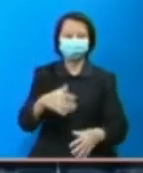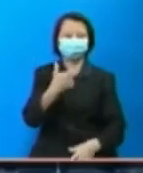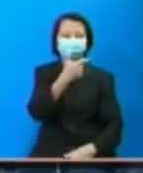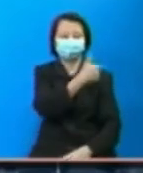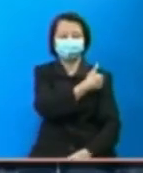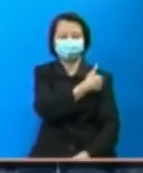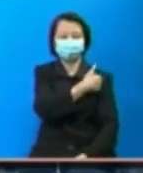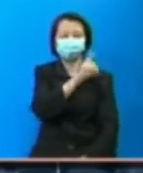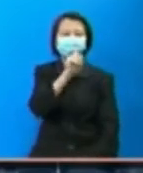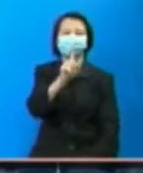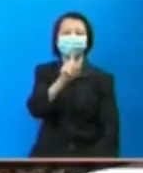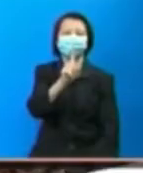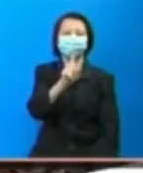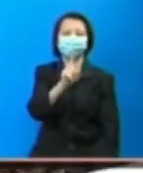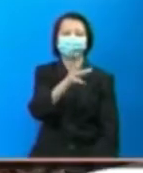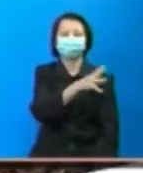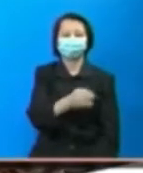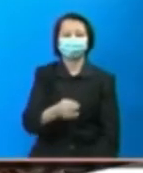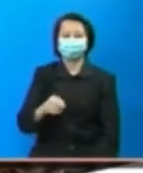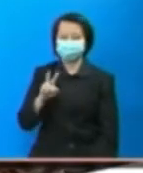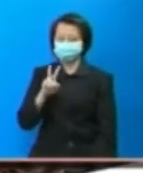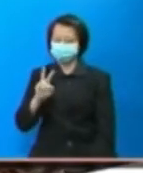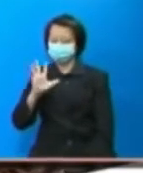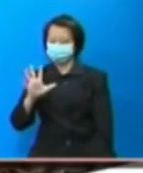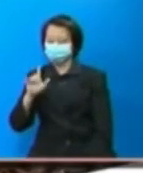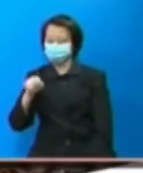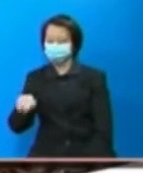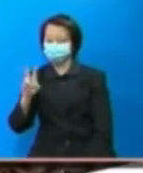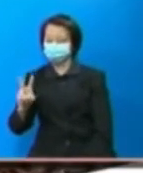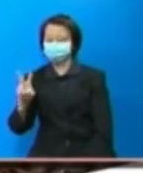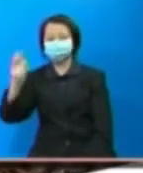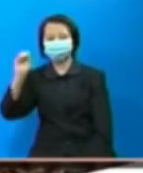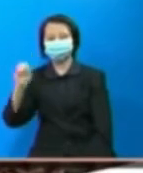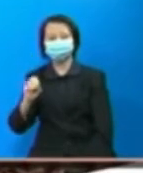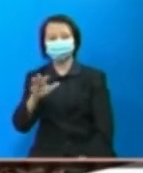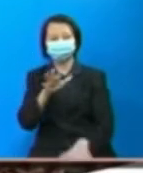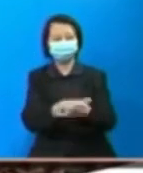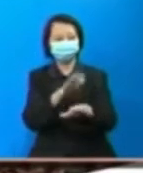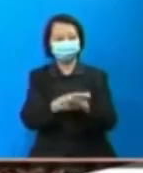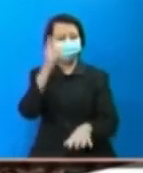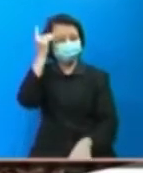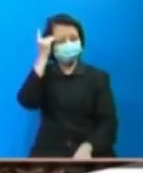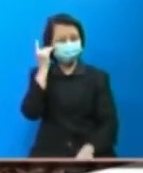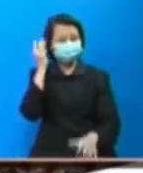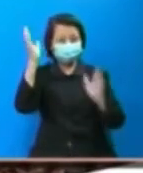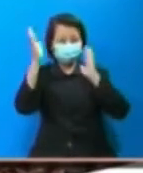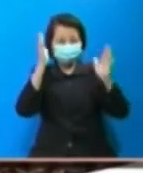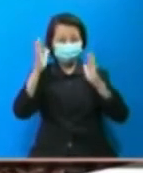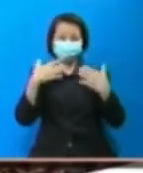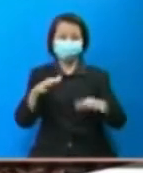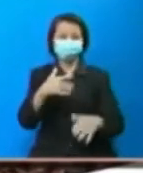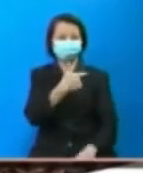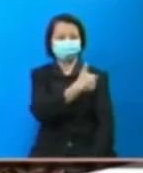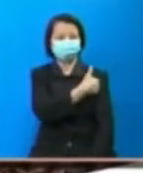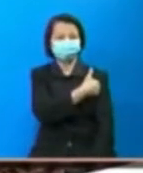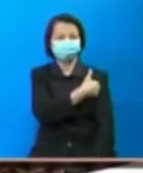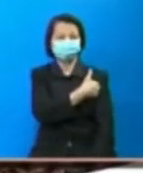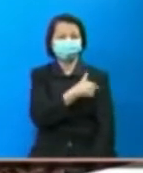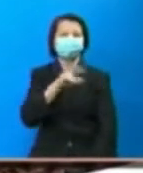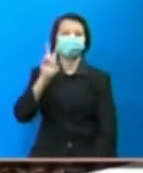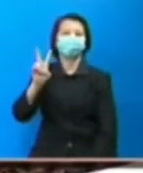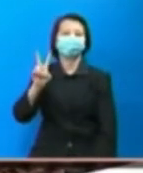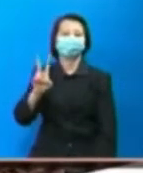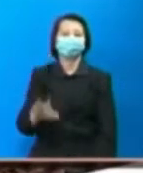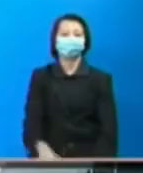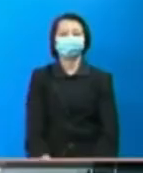sekurang-kurangnya satu dus dan 25 pukulan 200 populasi dewasa Malaysia telah menerima Doors lengkap